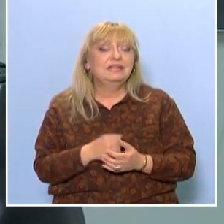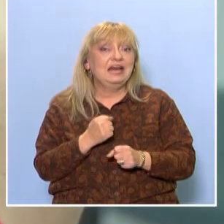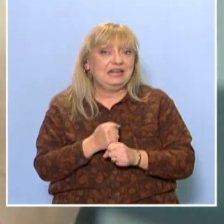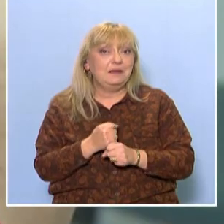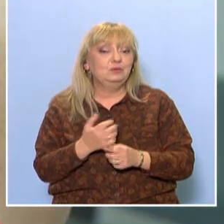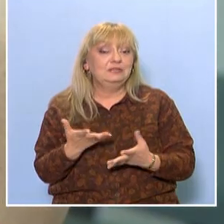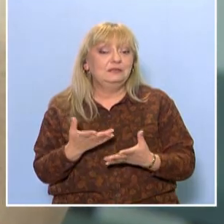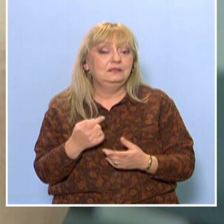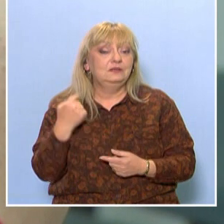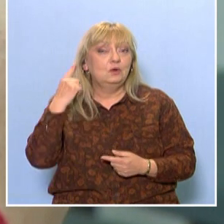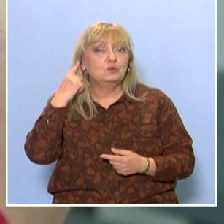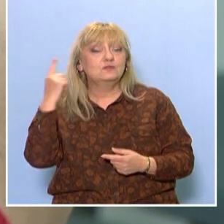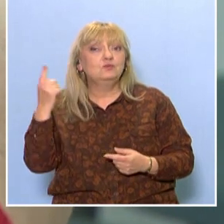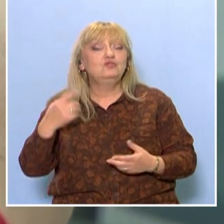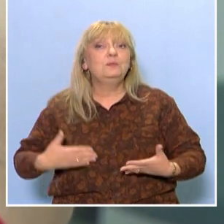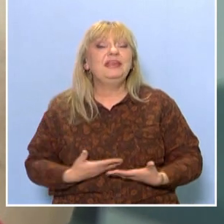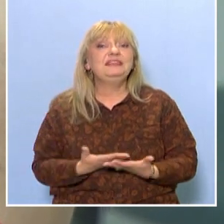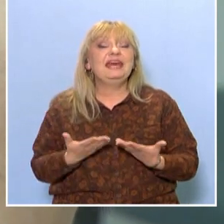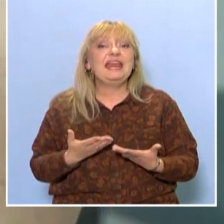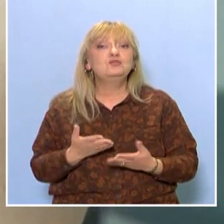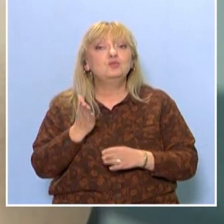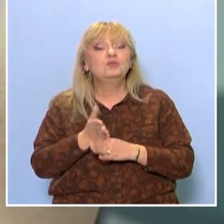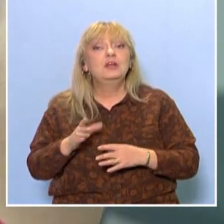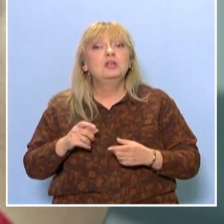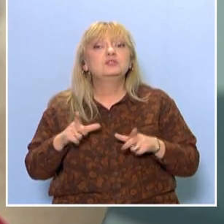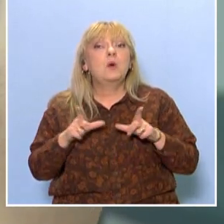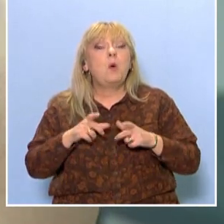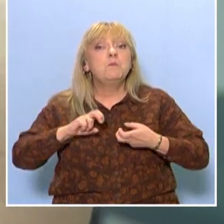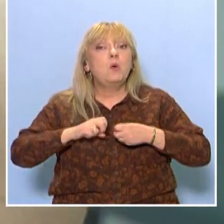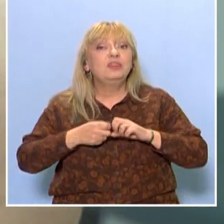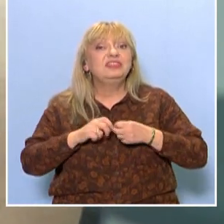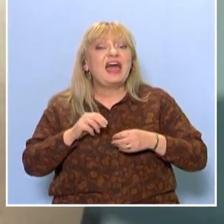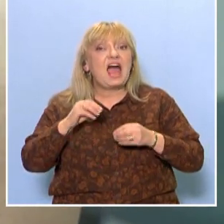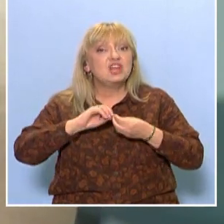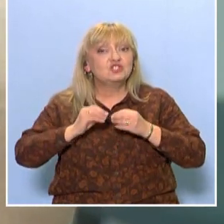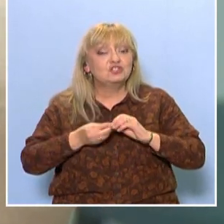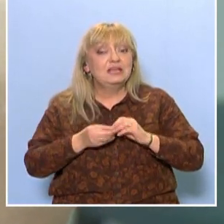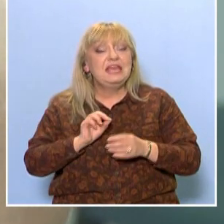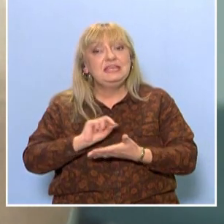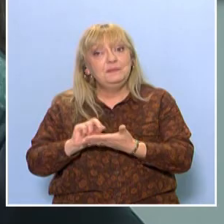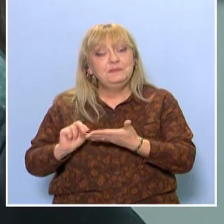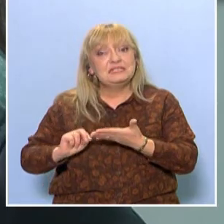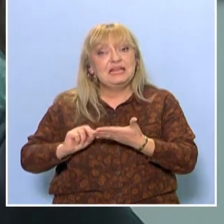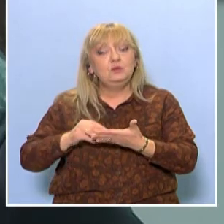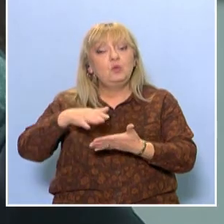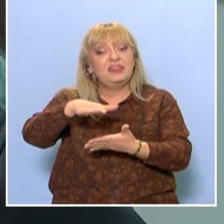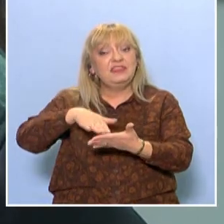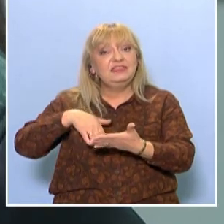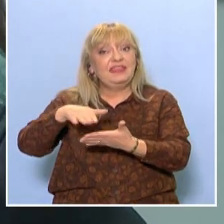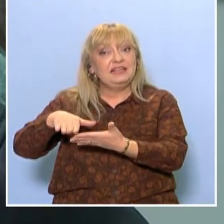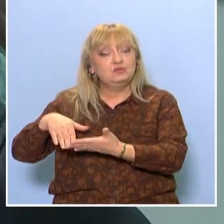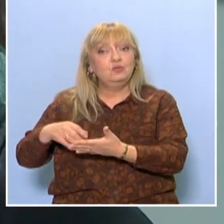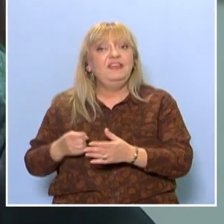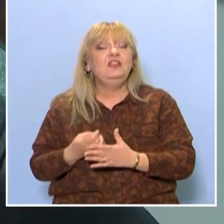работа. Звучи ми интересна частта с монтажа и писането на текстове и